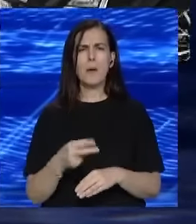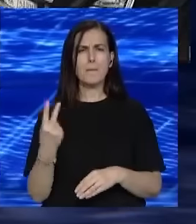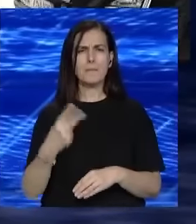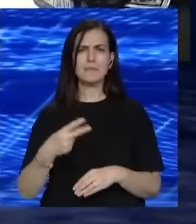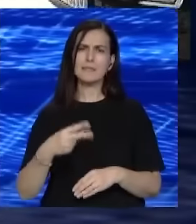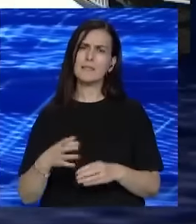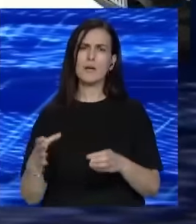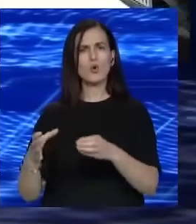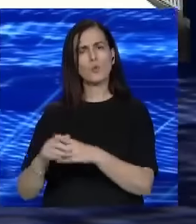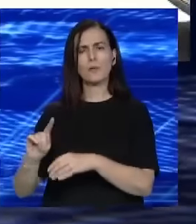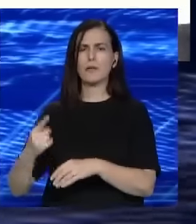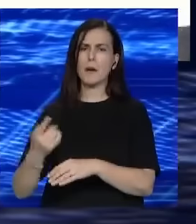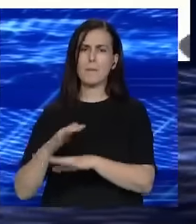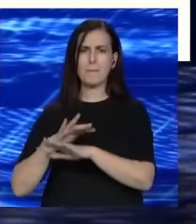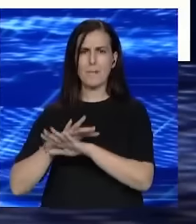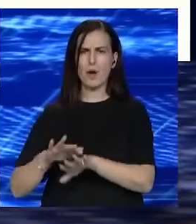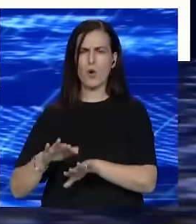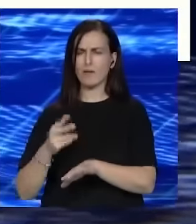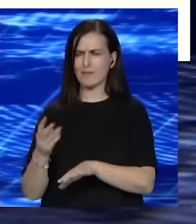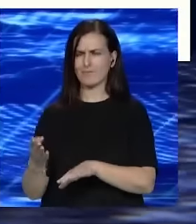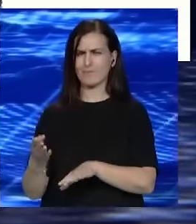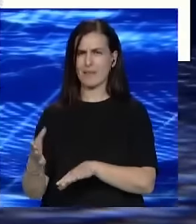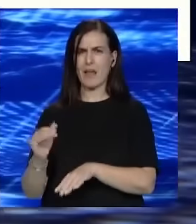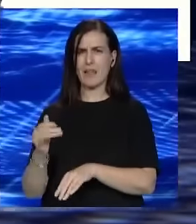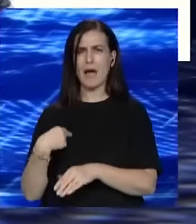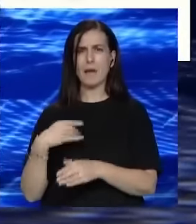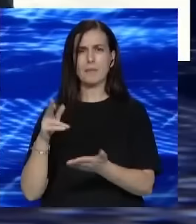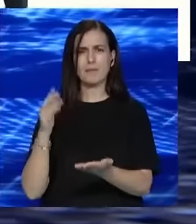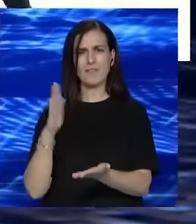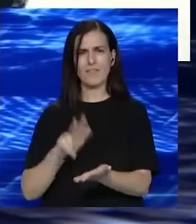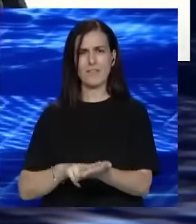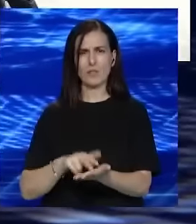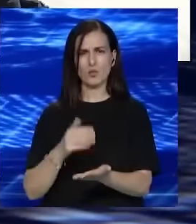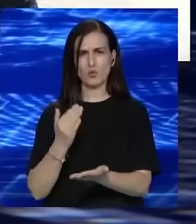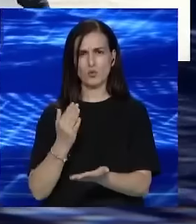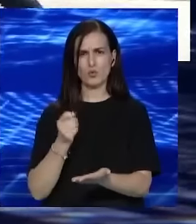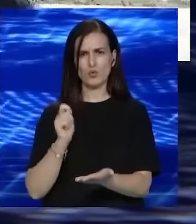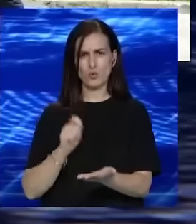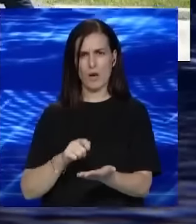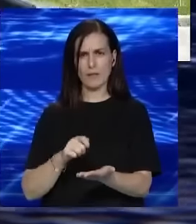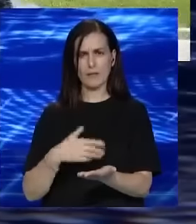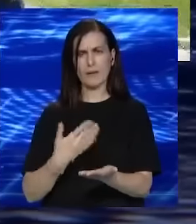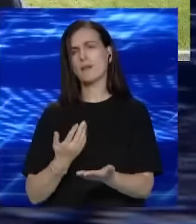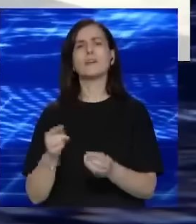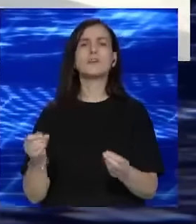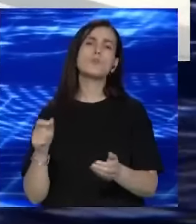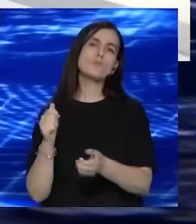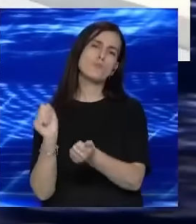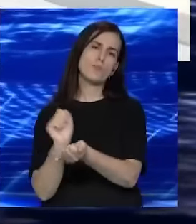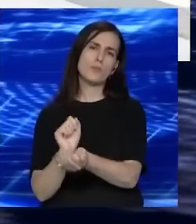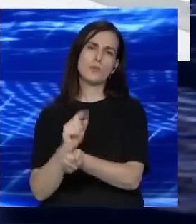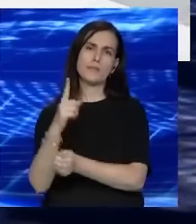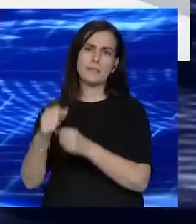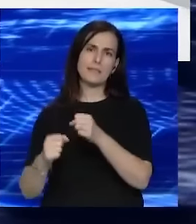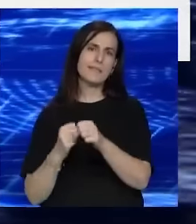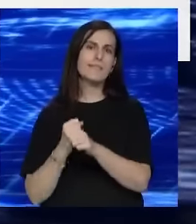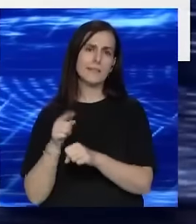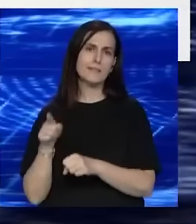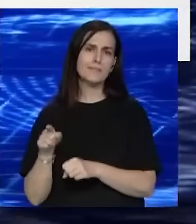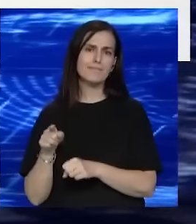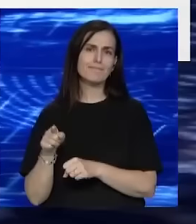pasdites menjëherë pas vendimit të dhënë nga togat e zeza gjykatës së apelit që lanë fuqi vendimin e gjykatës së shkallës së parë duke dënuar me një